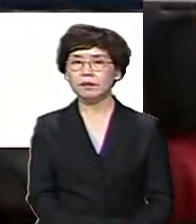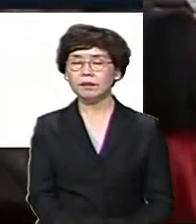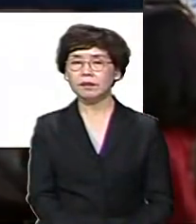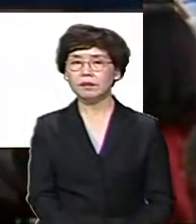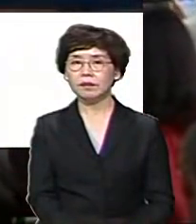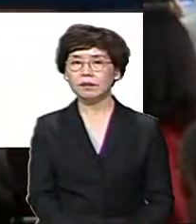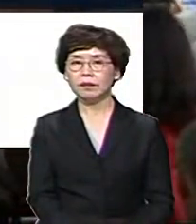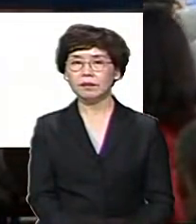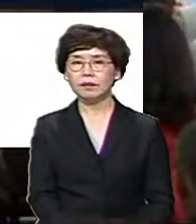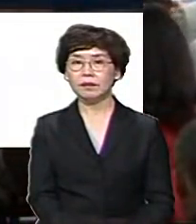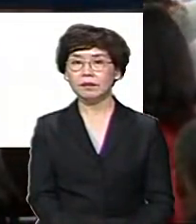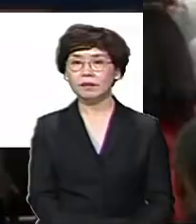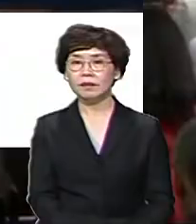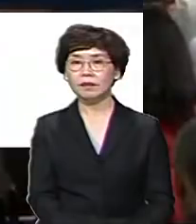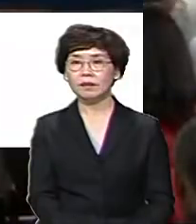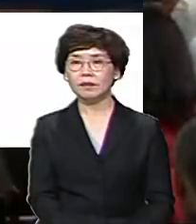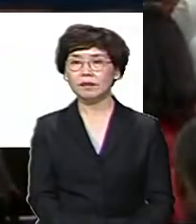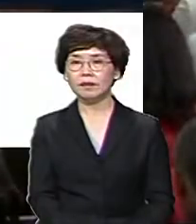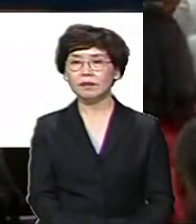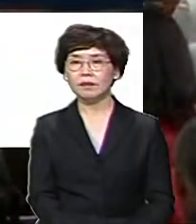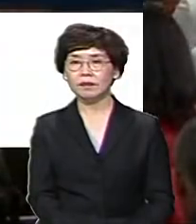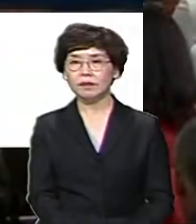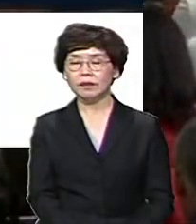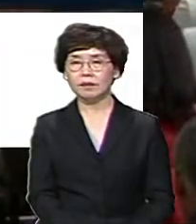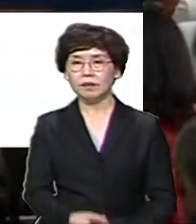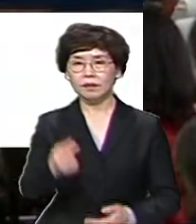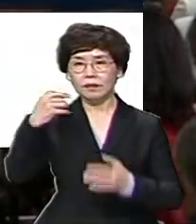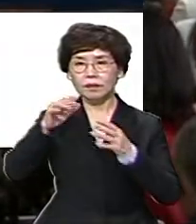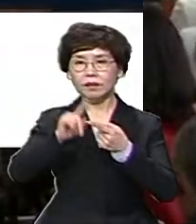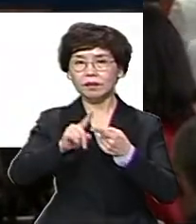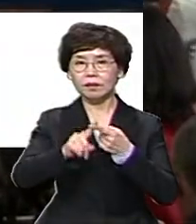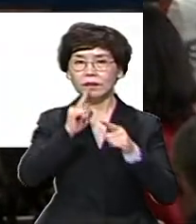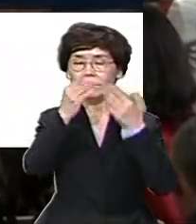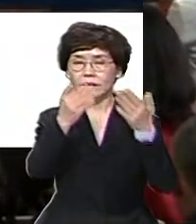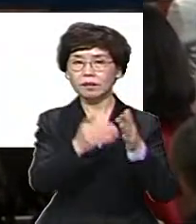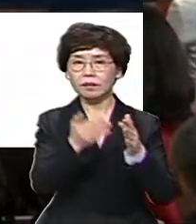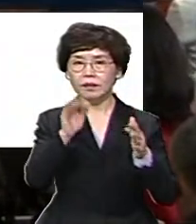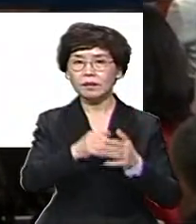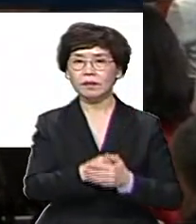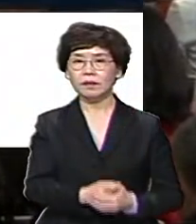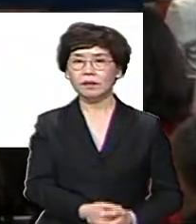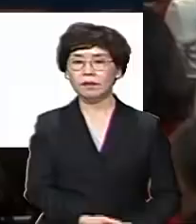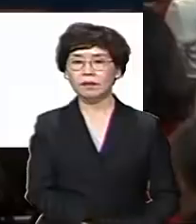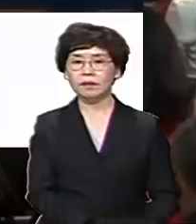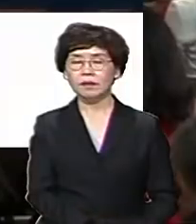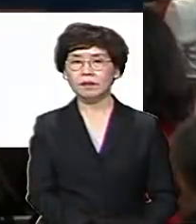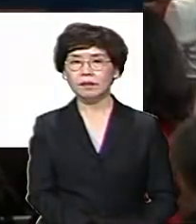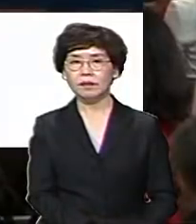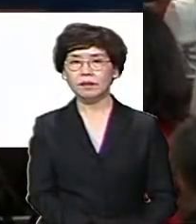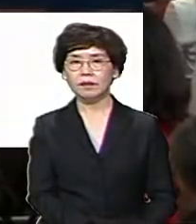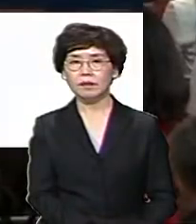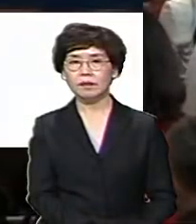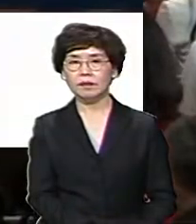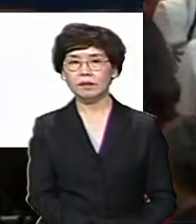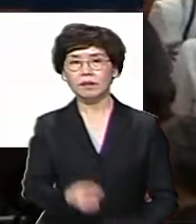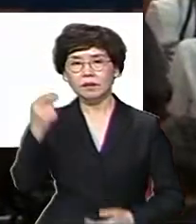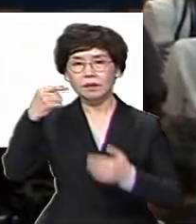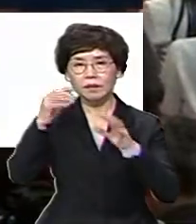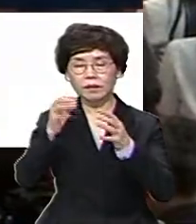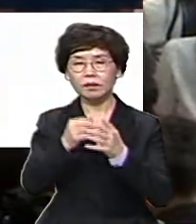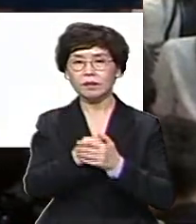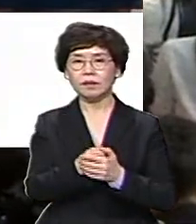있겠습니다. 네, 뒤에 계신 분 질문하세요. 네. Thank you, Mr. President. 네, 고맙습니다. Jessica Stone from